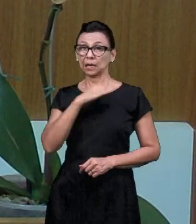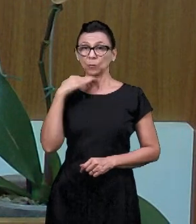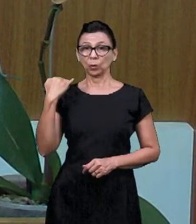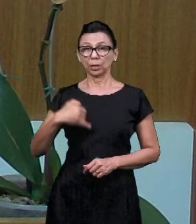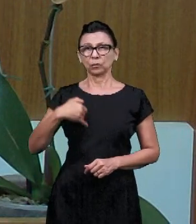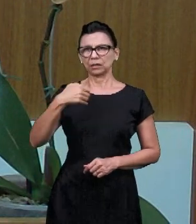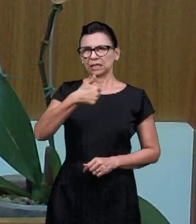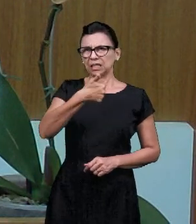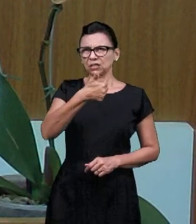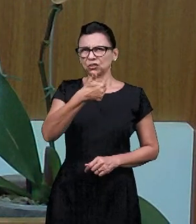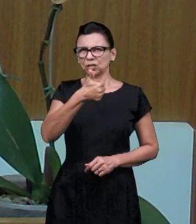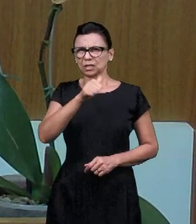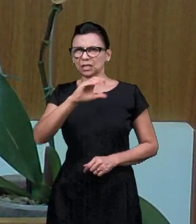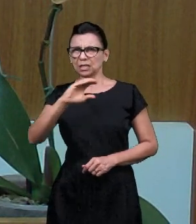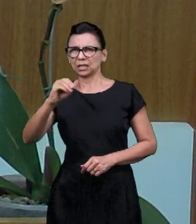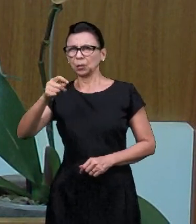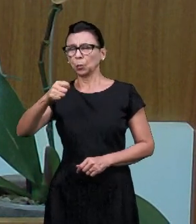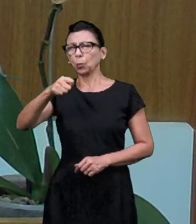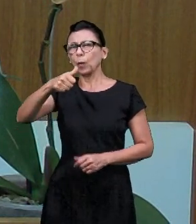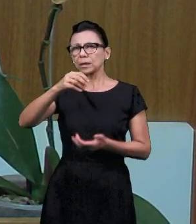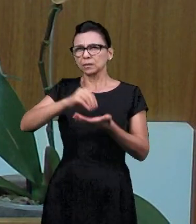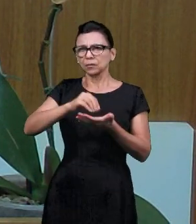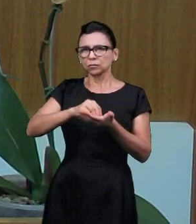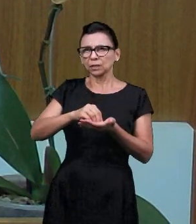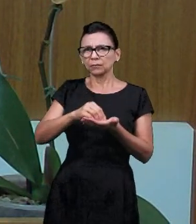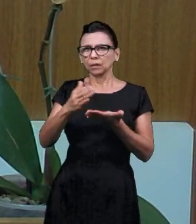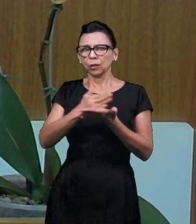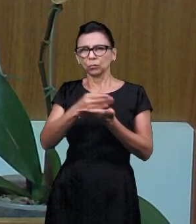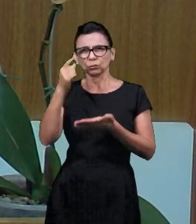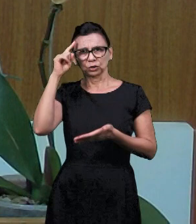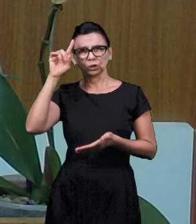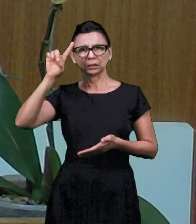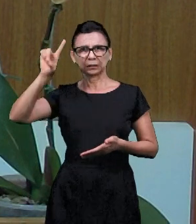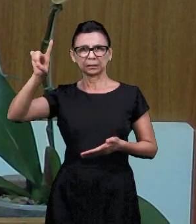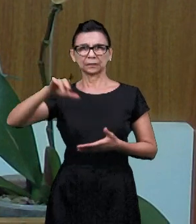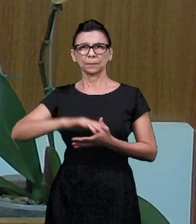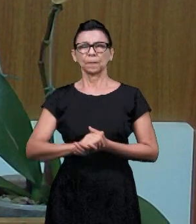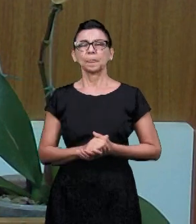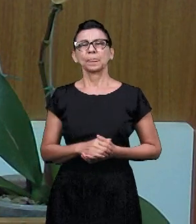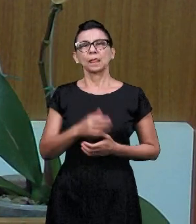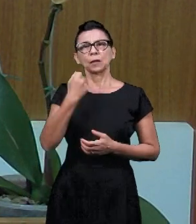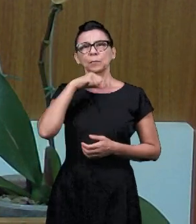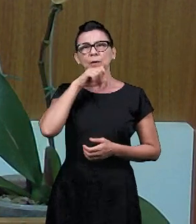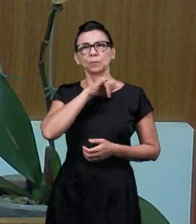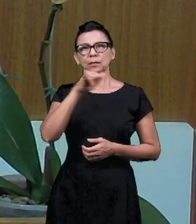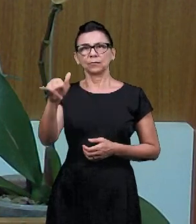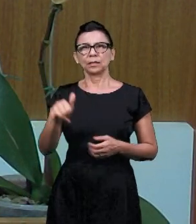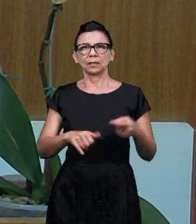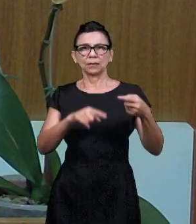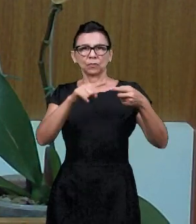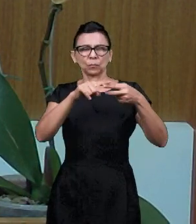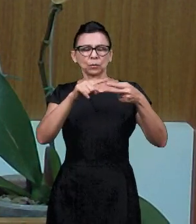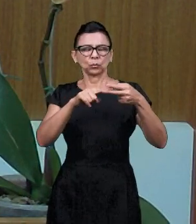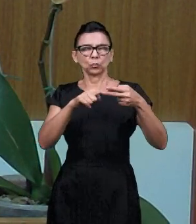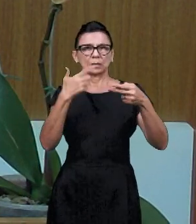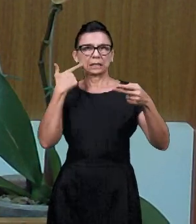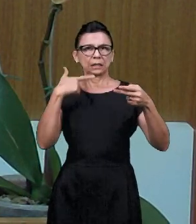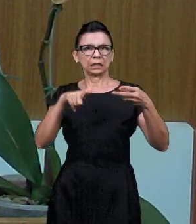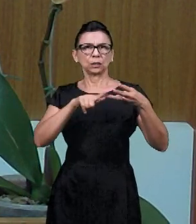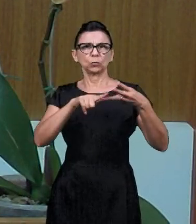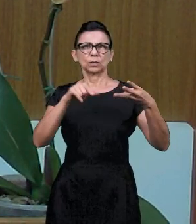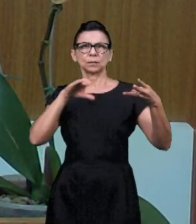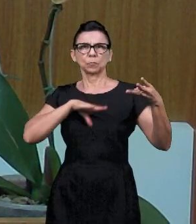Ma mère, elle parlait anglais, français. Ma mère, elle connaissait le portugais profondément. J'ai jamais vu une